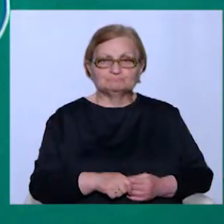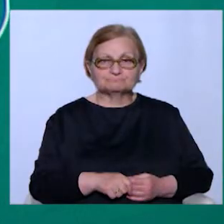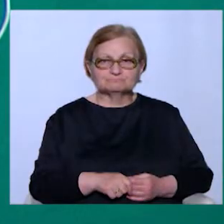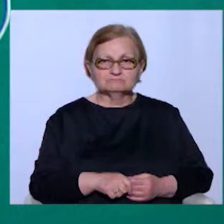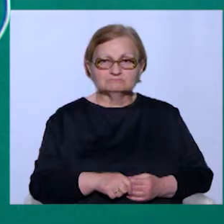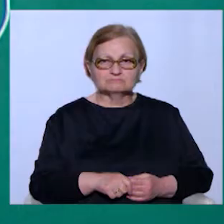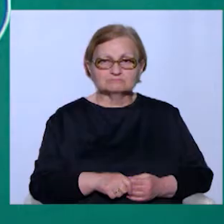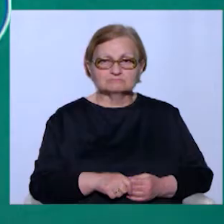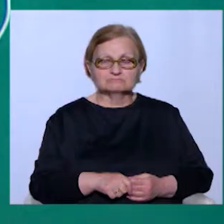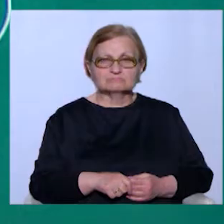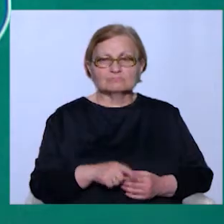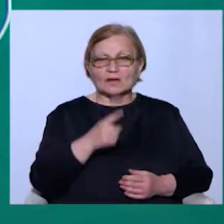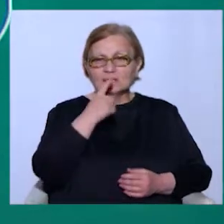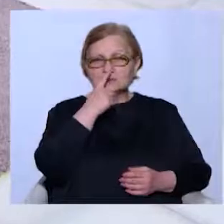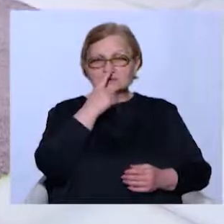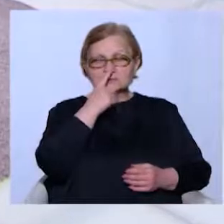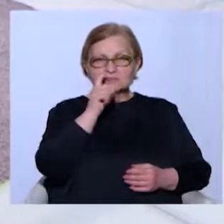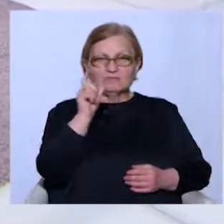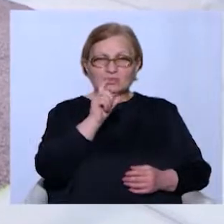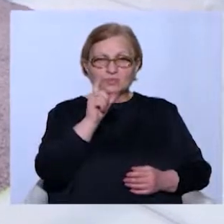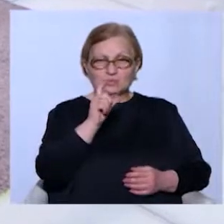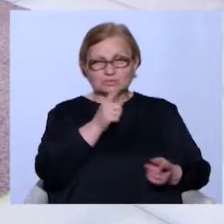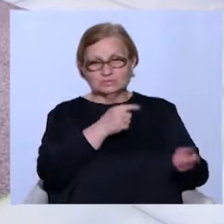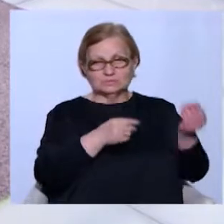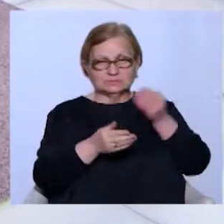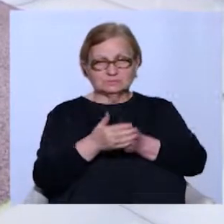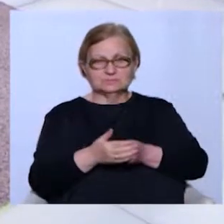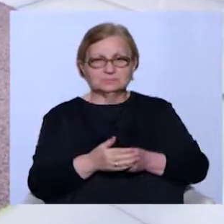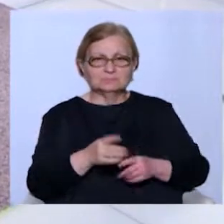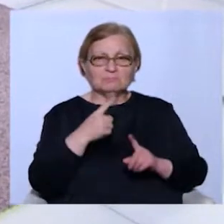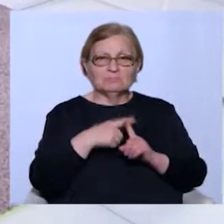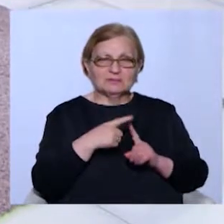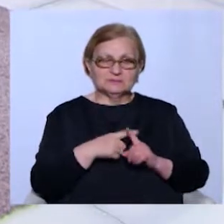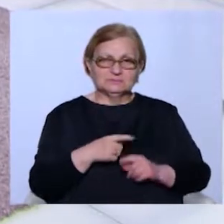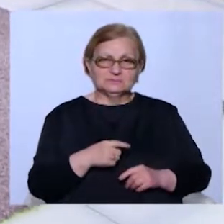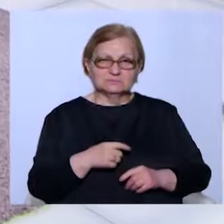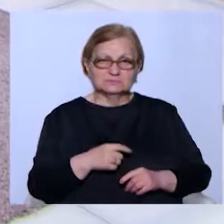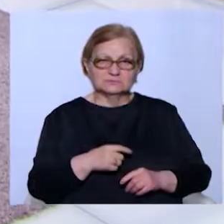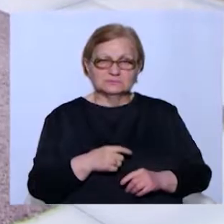ბოლოს ისევ ლურჯი კამათელი გავაგოროთ. მიმატების.